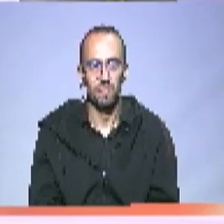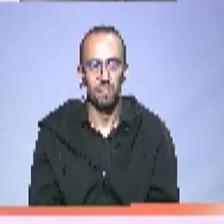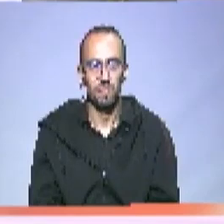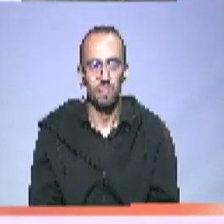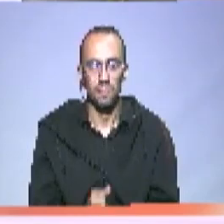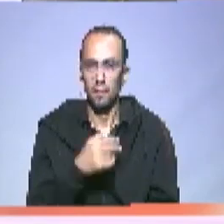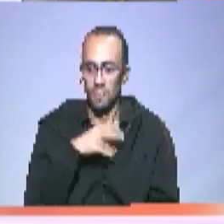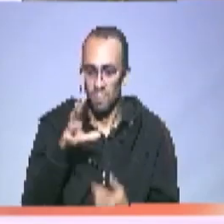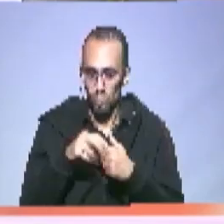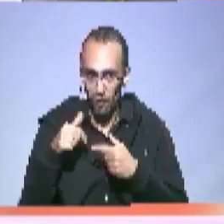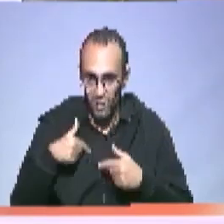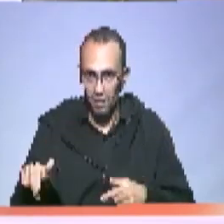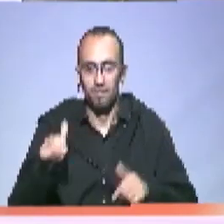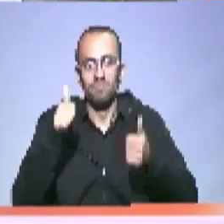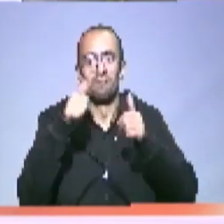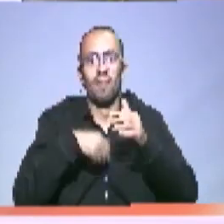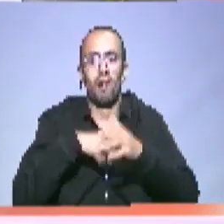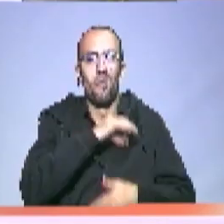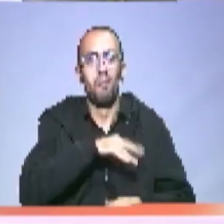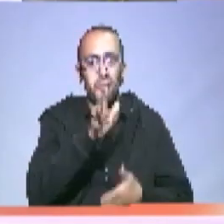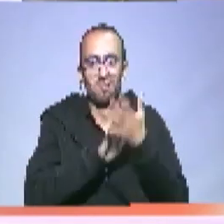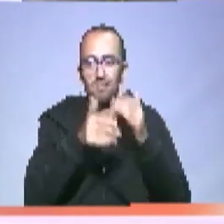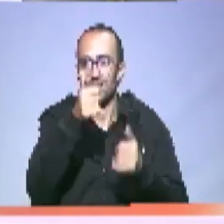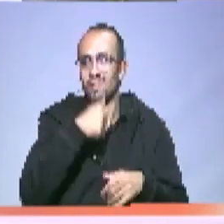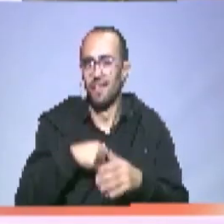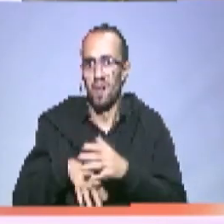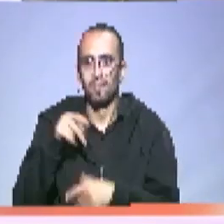جايبة مشروم، هقوم أجرب اللي حضرتك بتعمله.